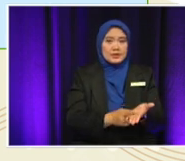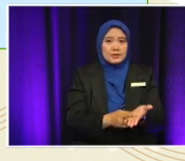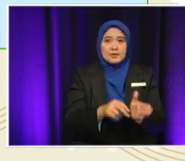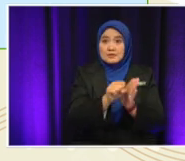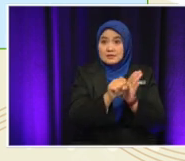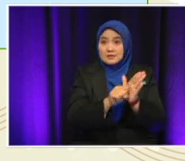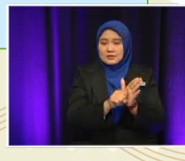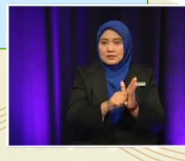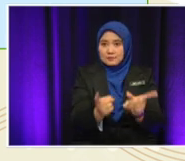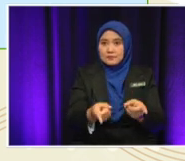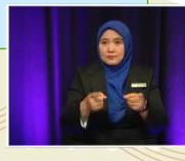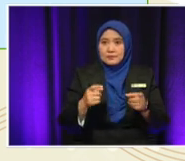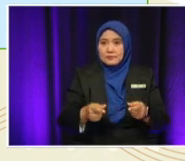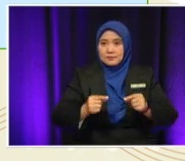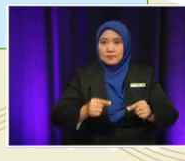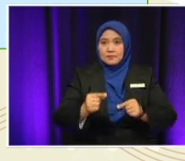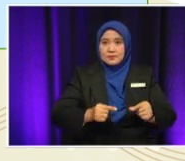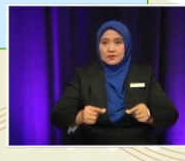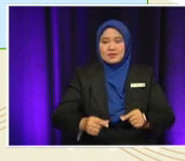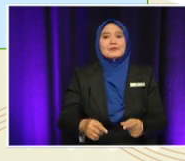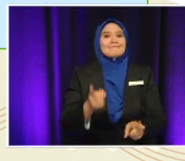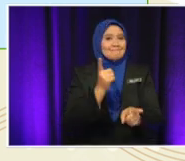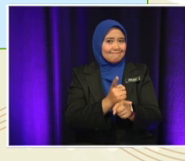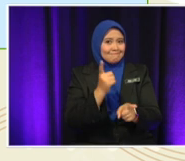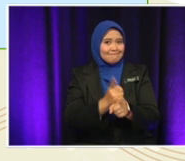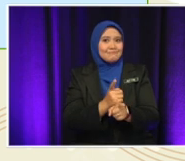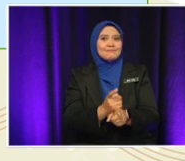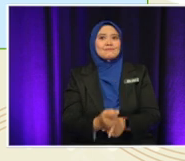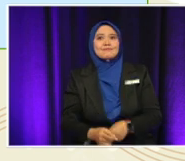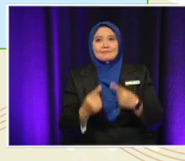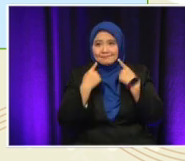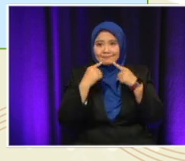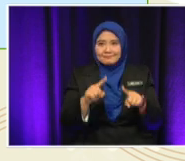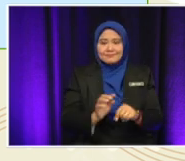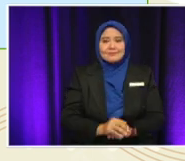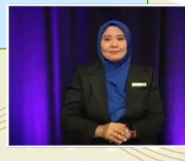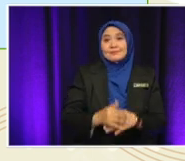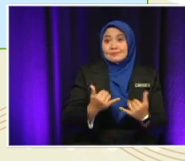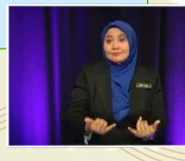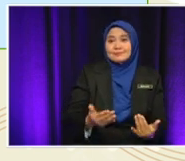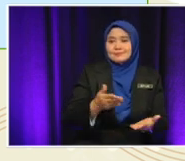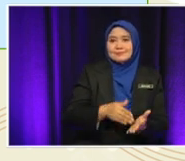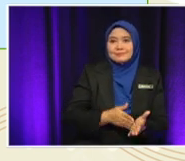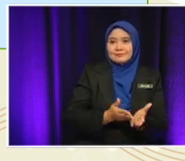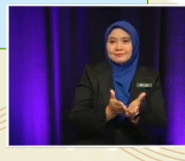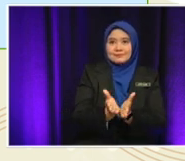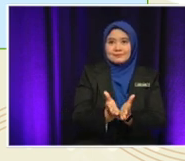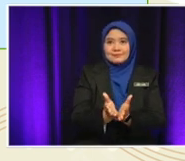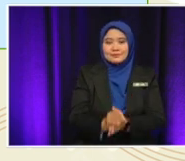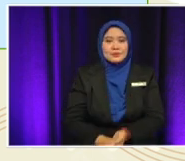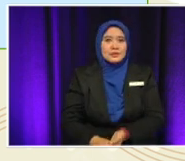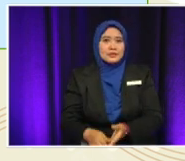pergerakan kemudian yang bawah itu gambar sebagian daripada manusia